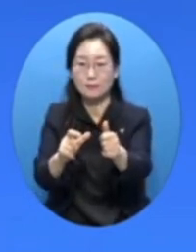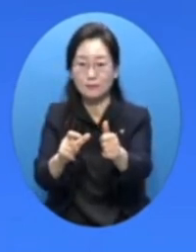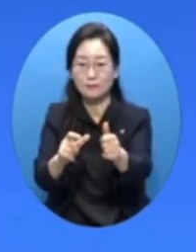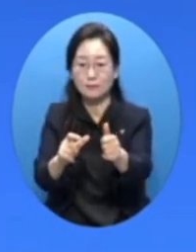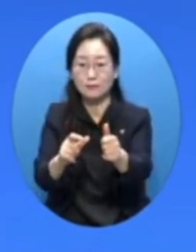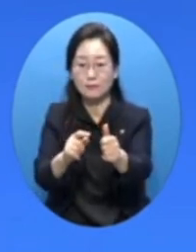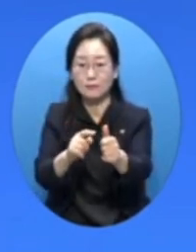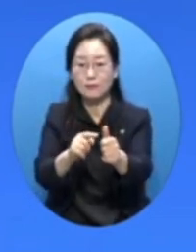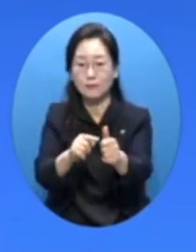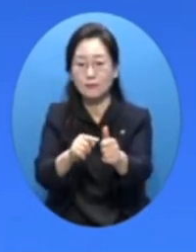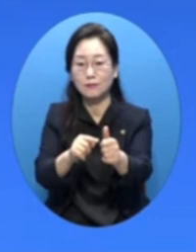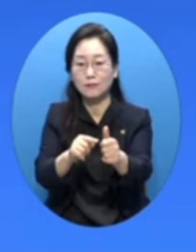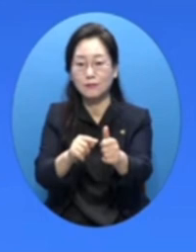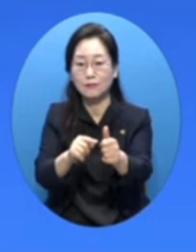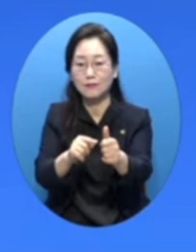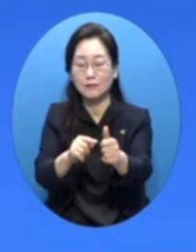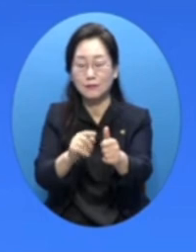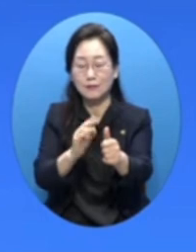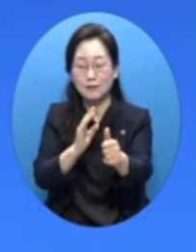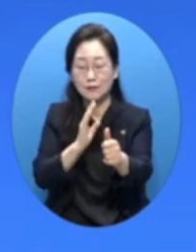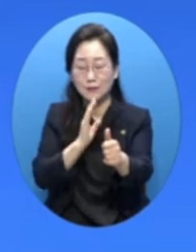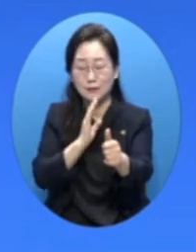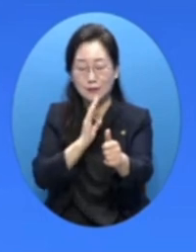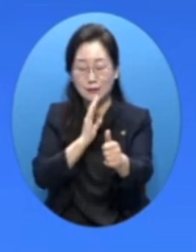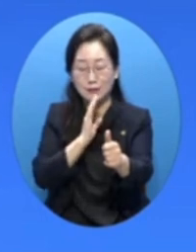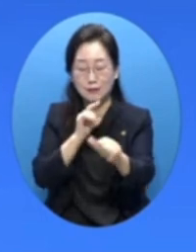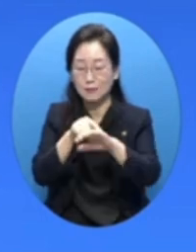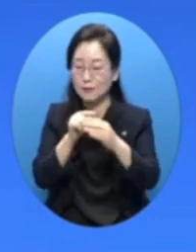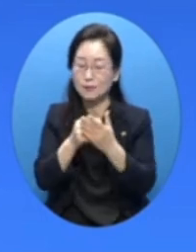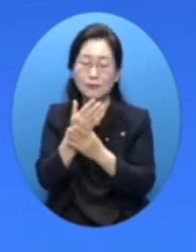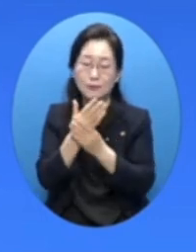그가 당한 그 절망은